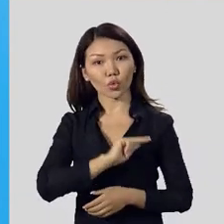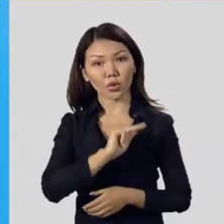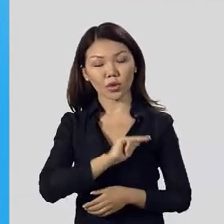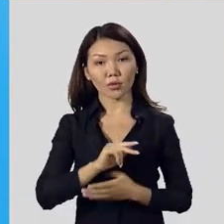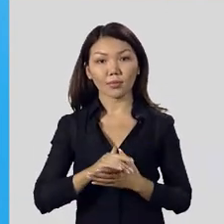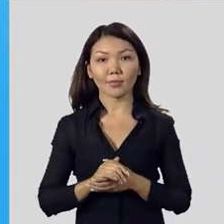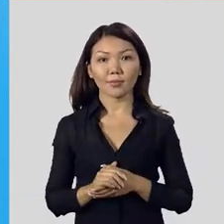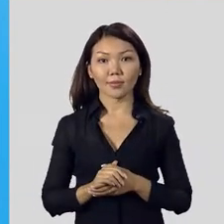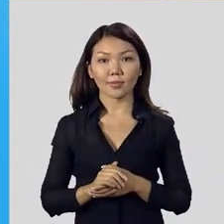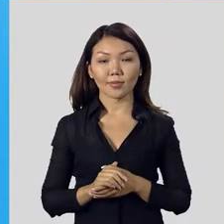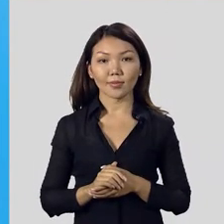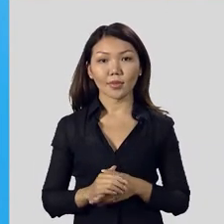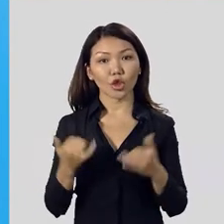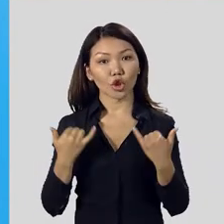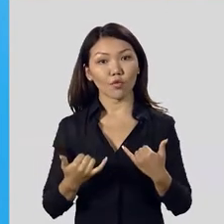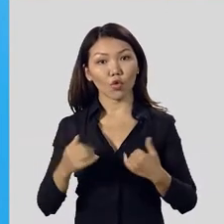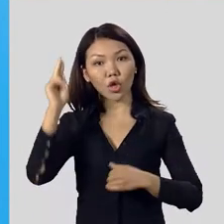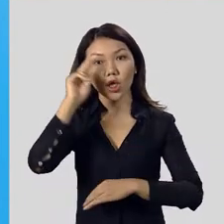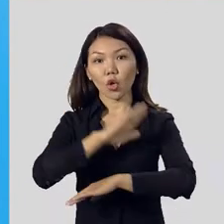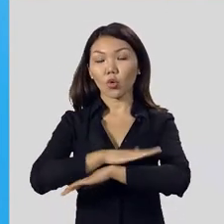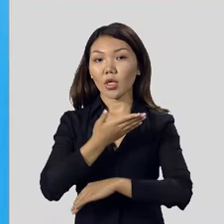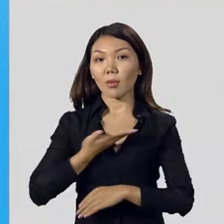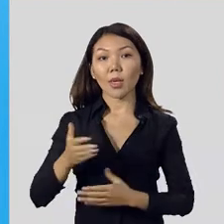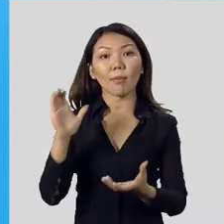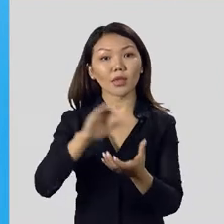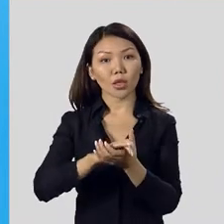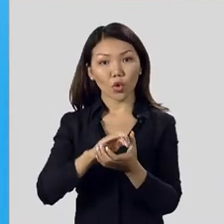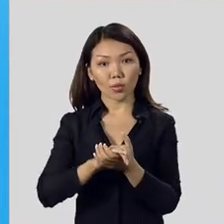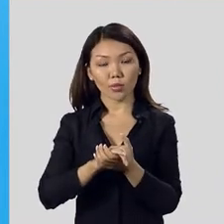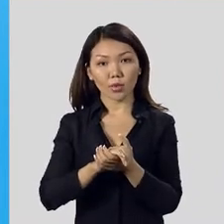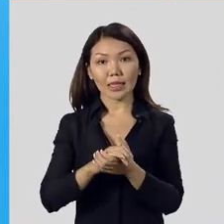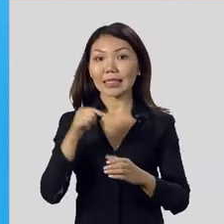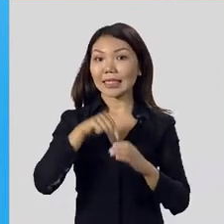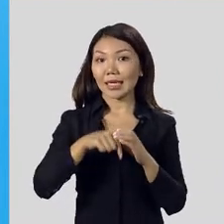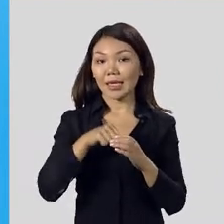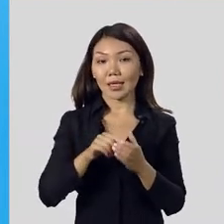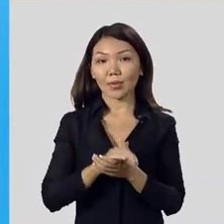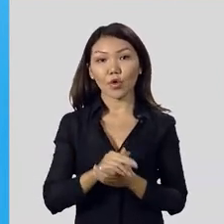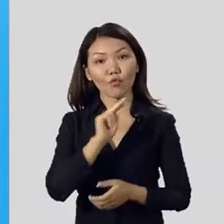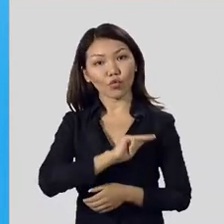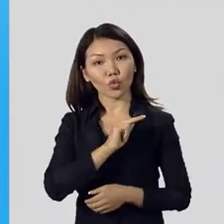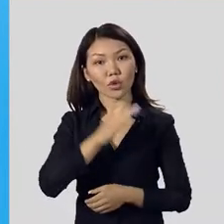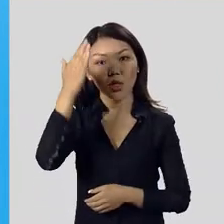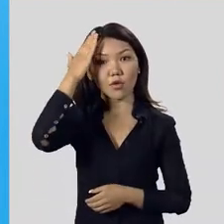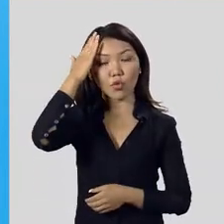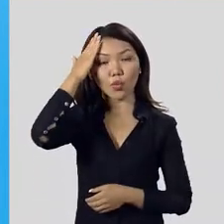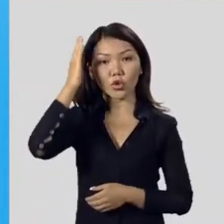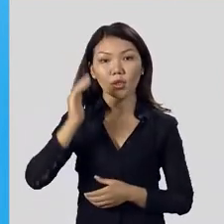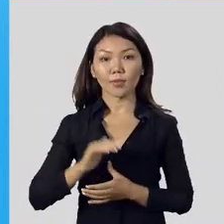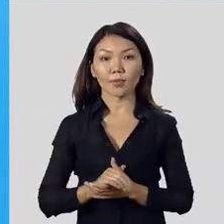функции. Сегодня на уроке мы познакомимся с строением и функциями головного